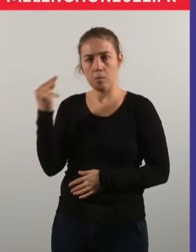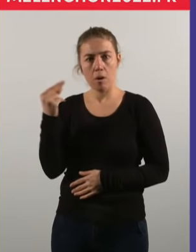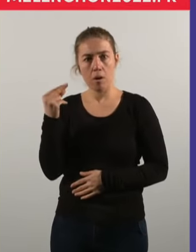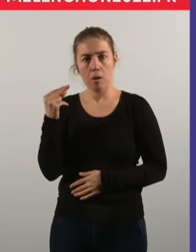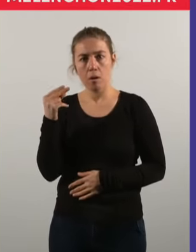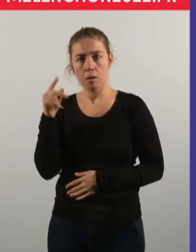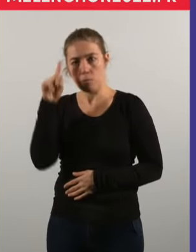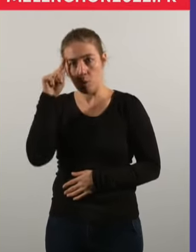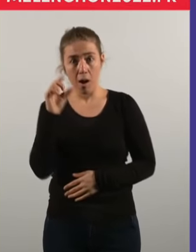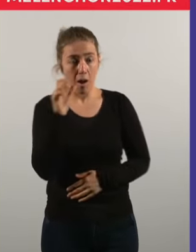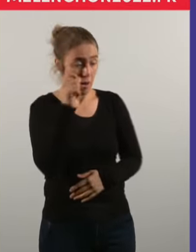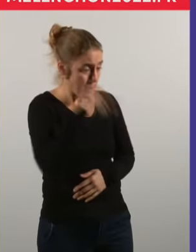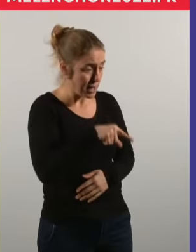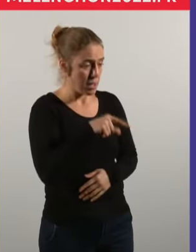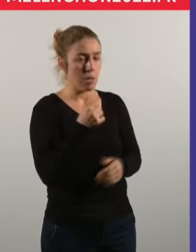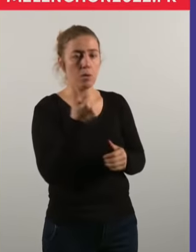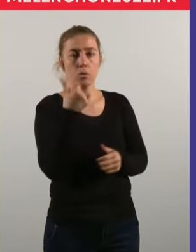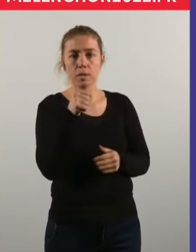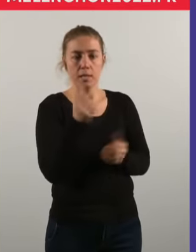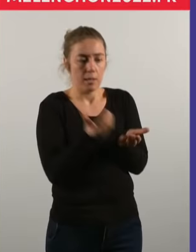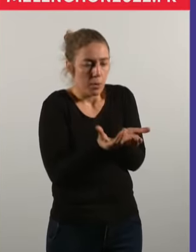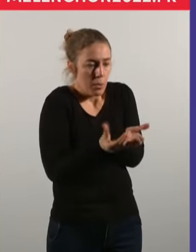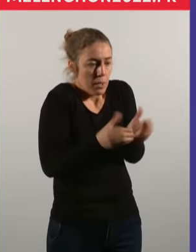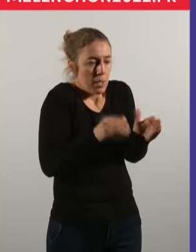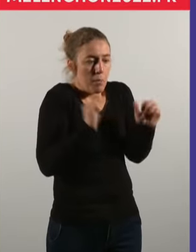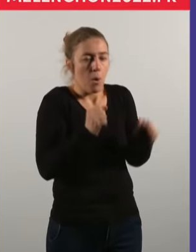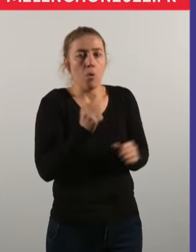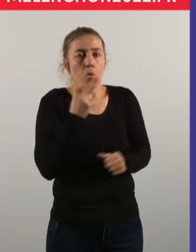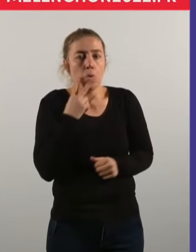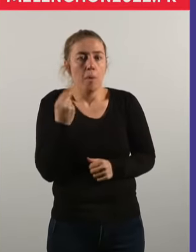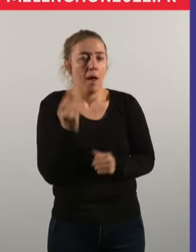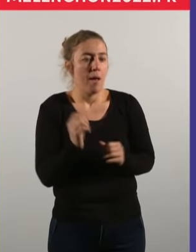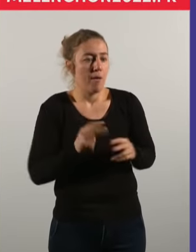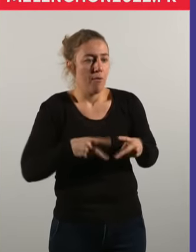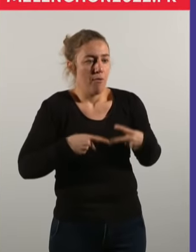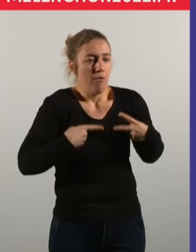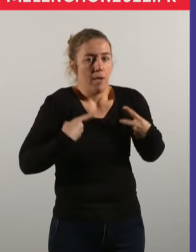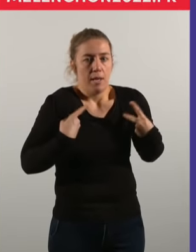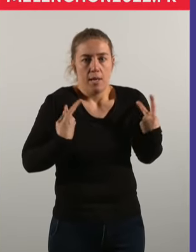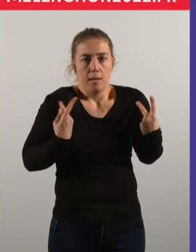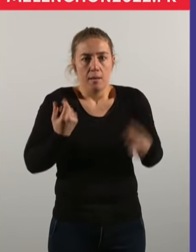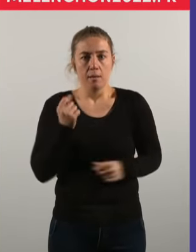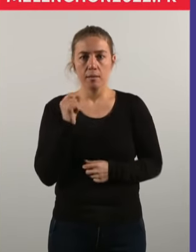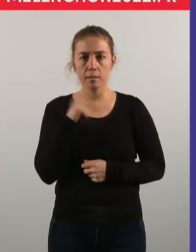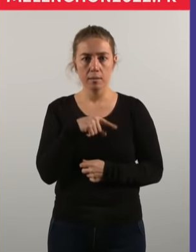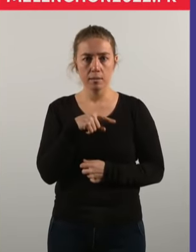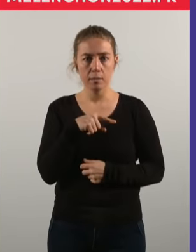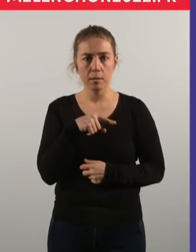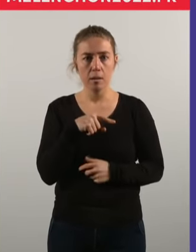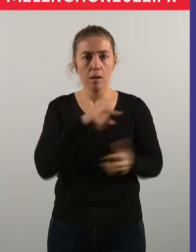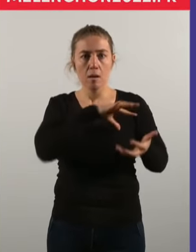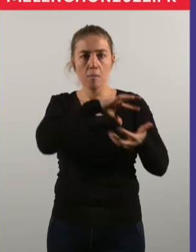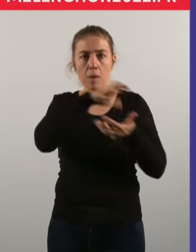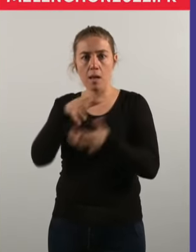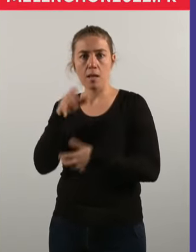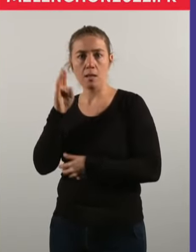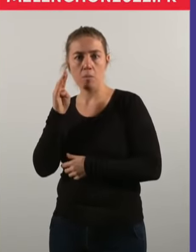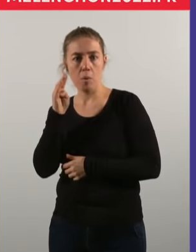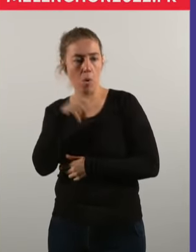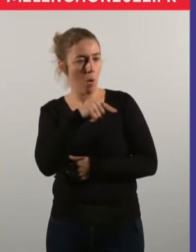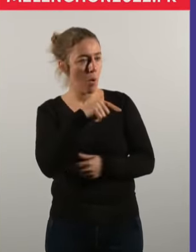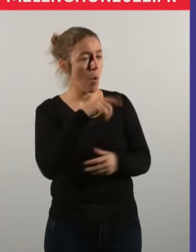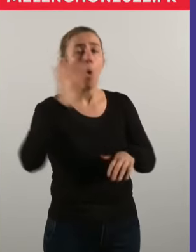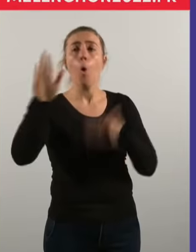qu'un seul écosystème qui permet la vie des êtres humains, celui-ci, cette planète bleue-ci, qui n'est pas